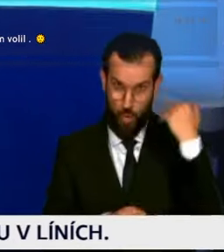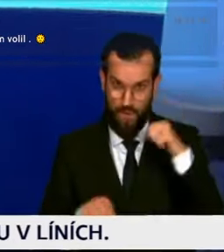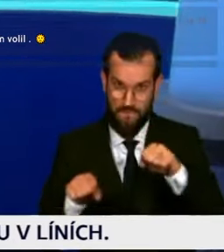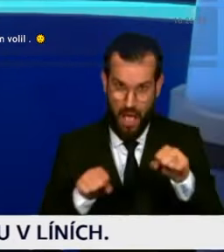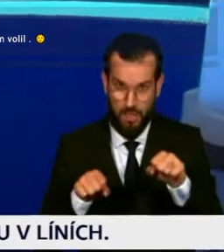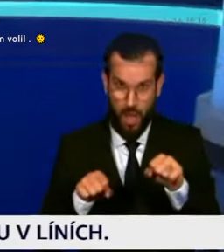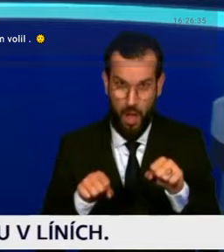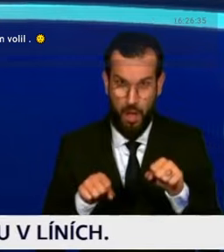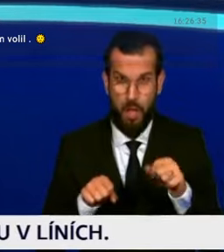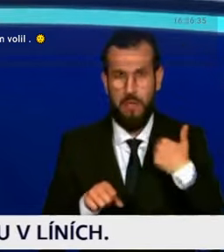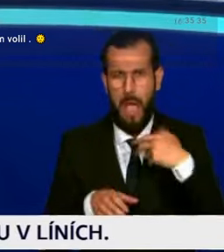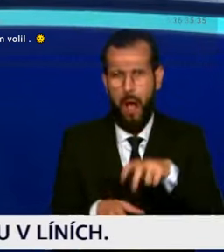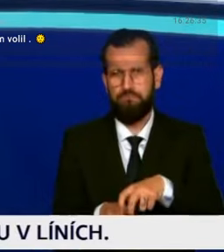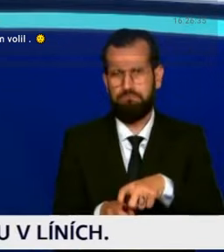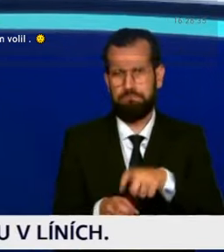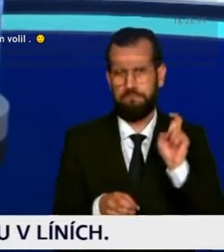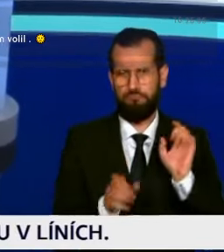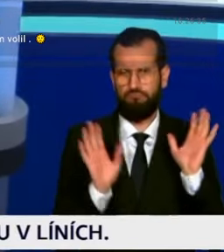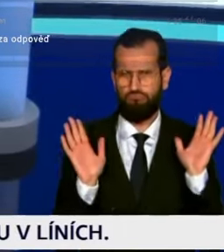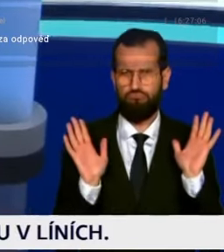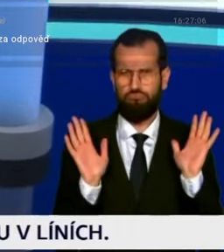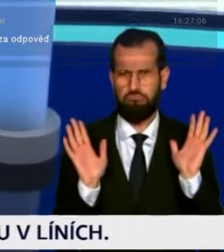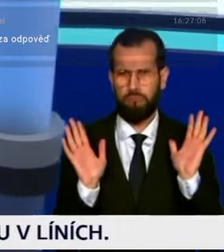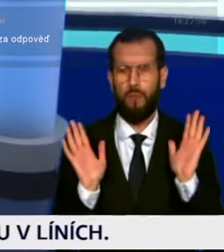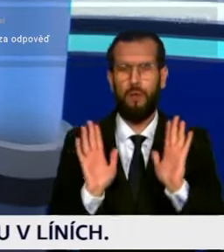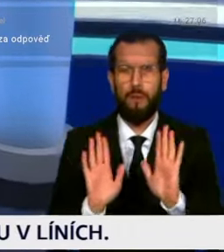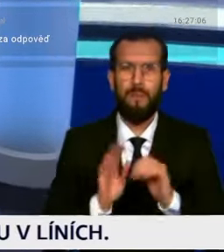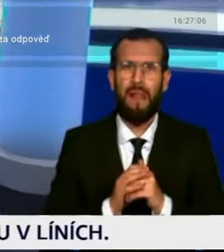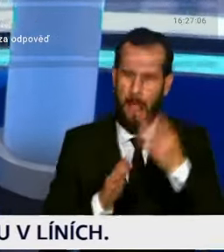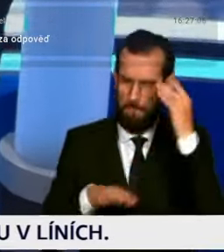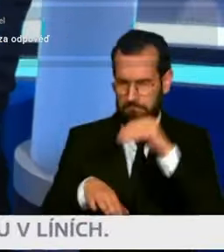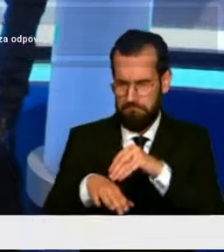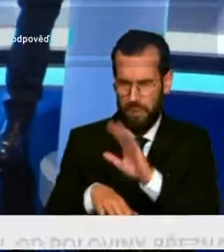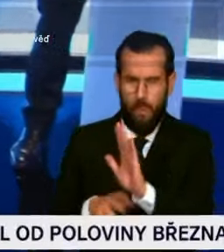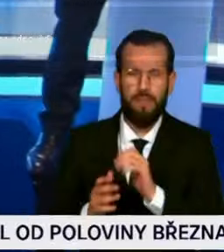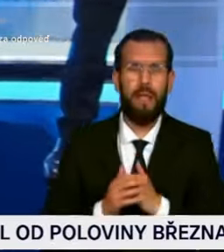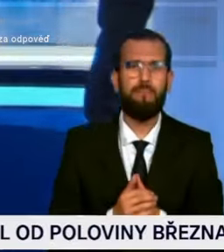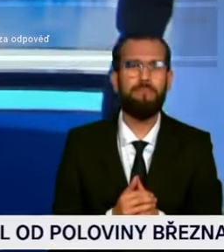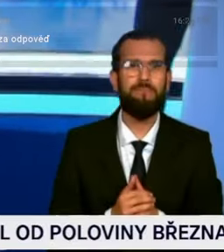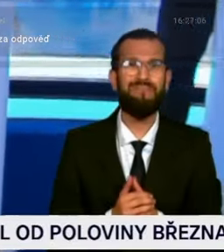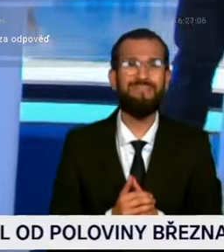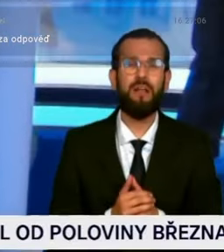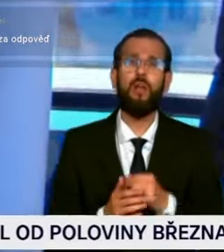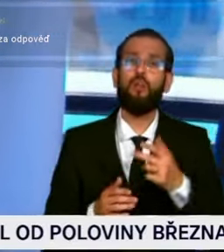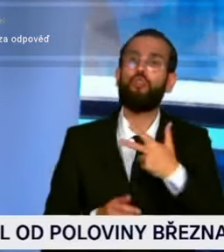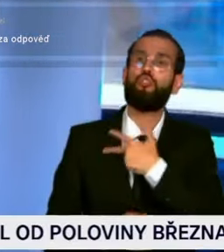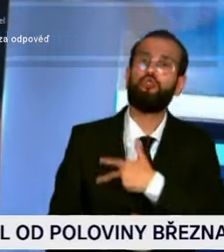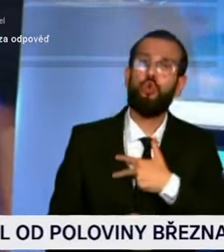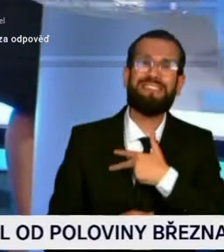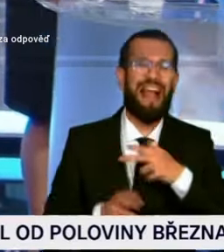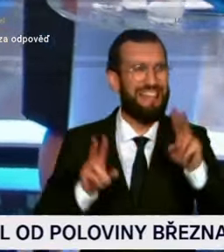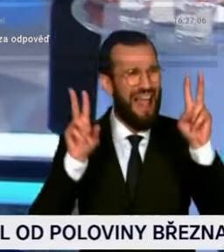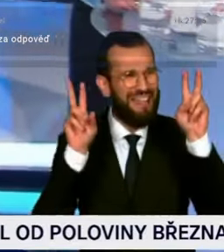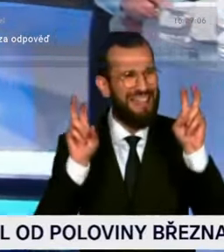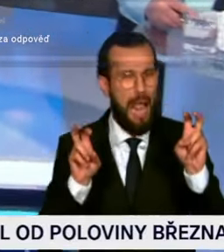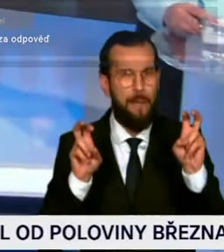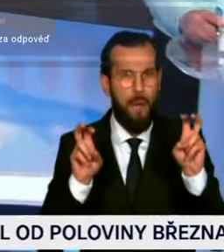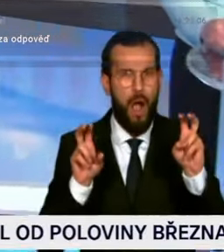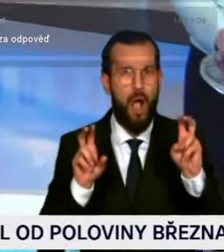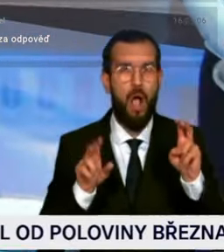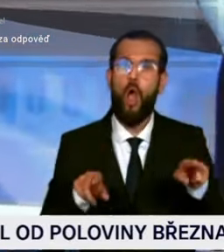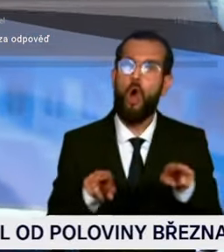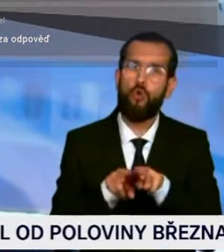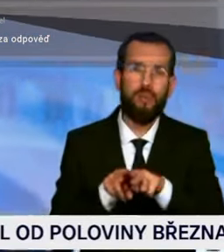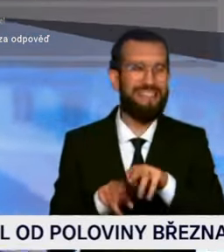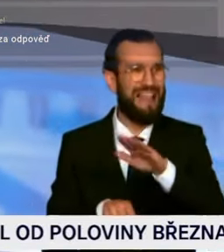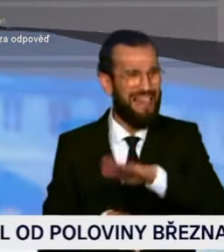ktorej mimochodom ja som odišiel takže len to vám pripomínam prišli v sociálnej veci oblasti pre rodiny